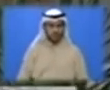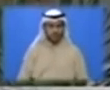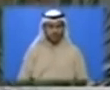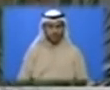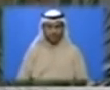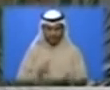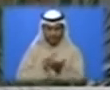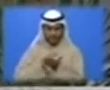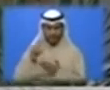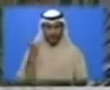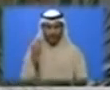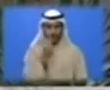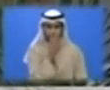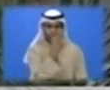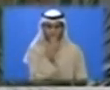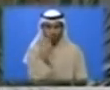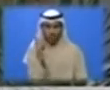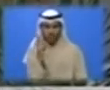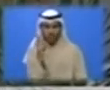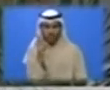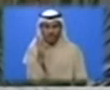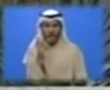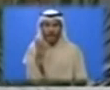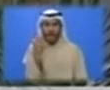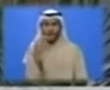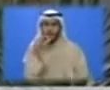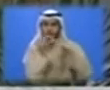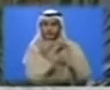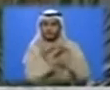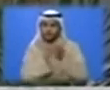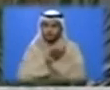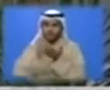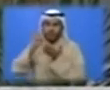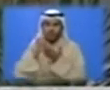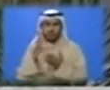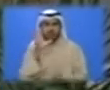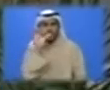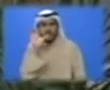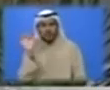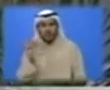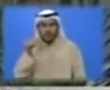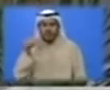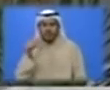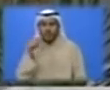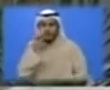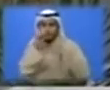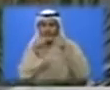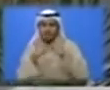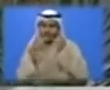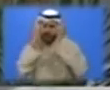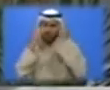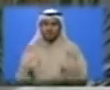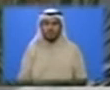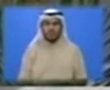طائرات الإيرباص 320 أثبتت جدارتها وقدرتها العالية، وتم تقييم فعاليتها بنسبة 99.6%، وهي